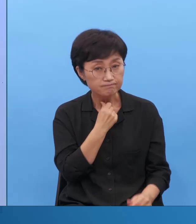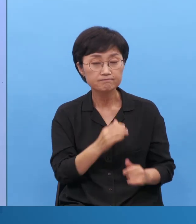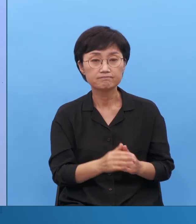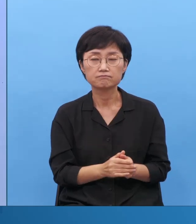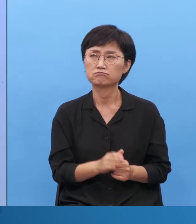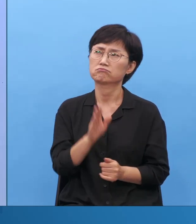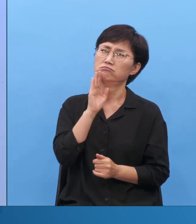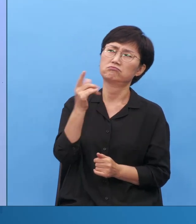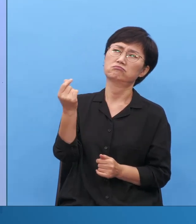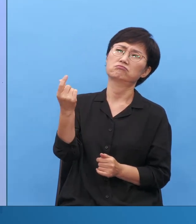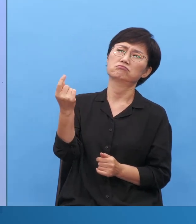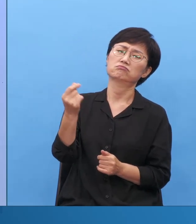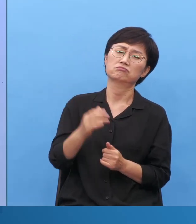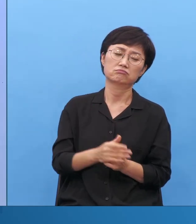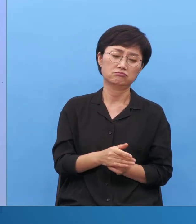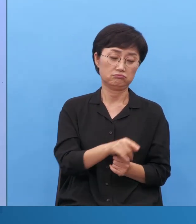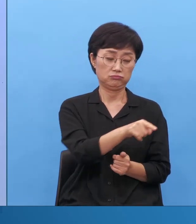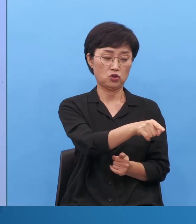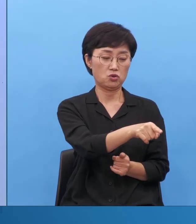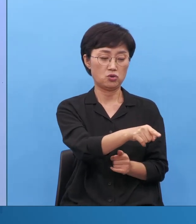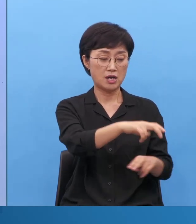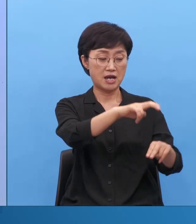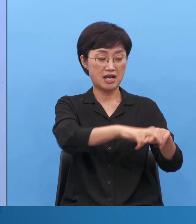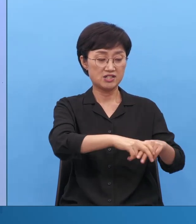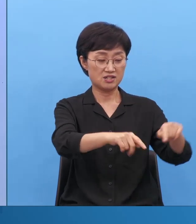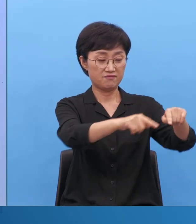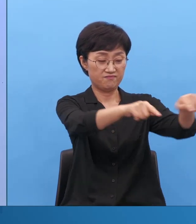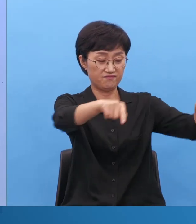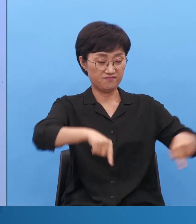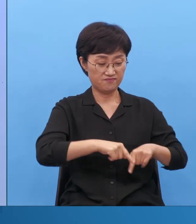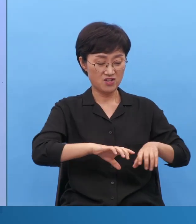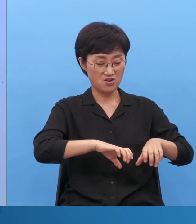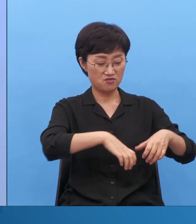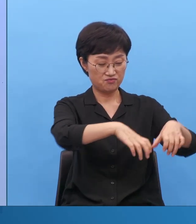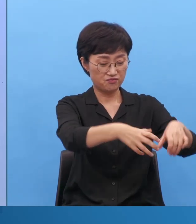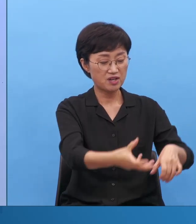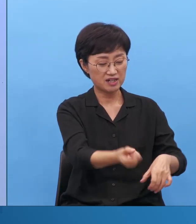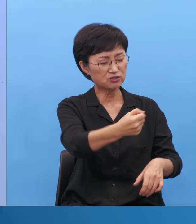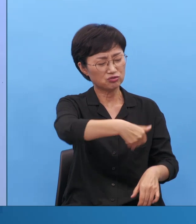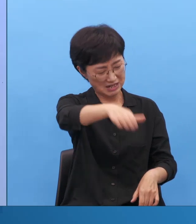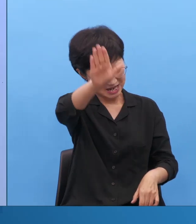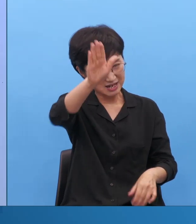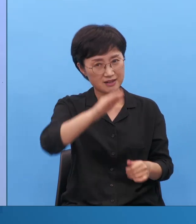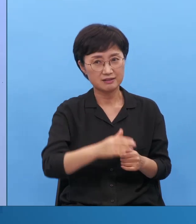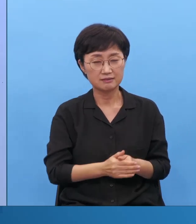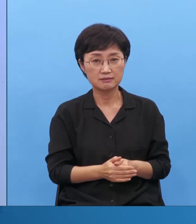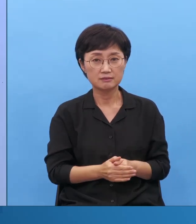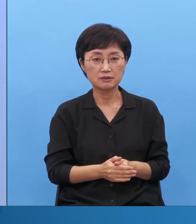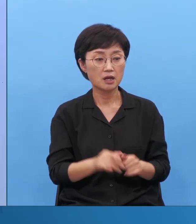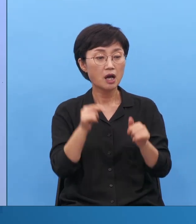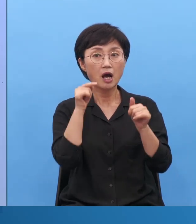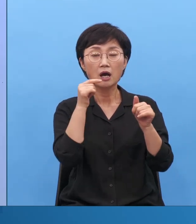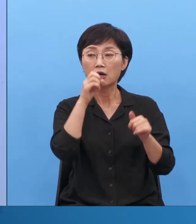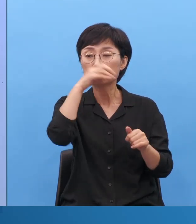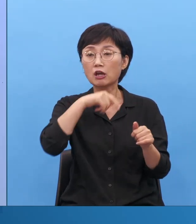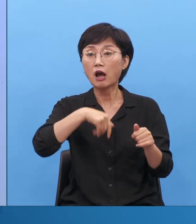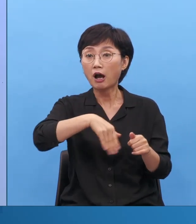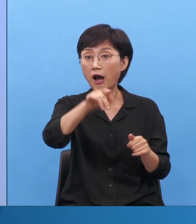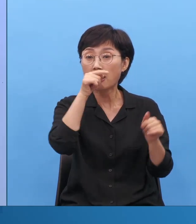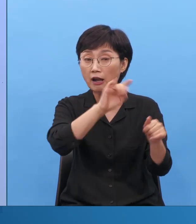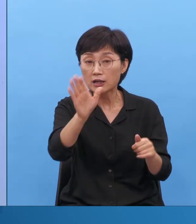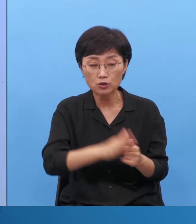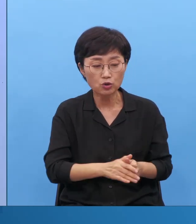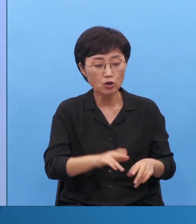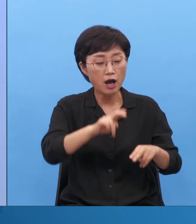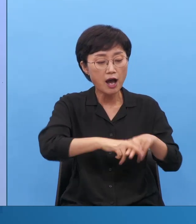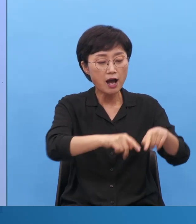그렇다고 well? 하니까 네 침상 들고 집으로 가라. He replied yes, and he said, "Get up, pick up your mat, and 그냥 walk." 가라면 되는데 침상 들고 집으로 가라. He